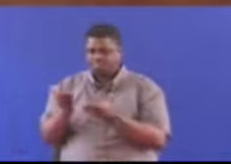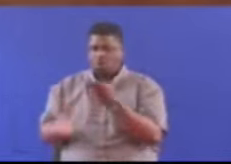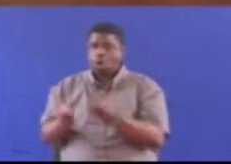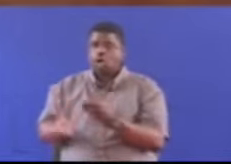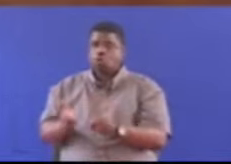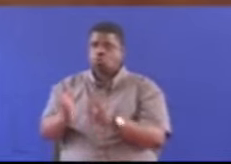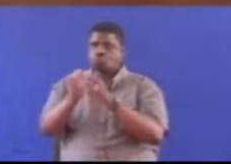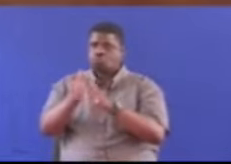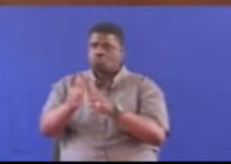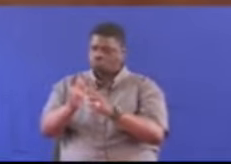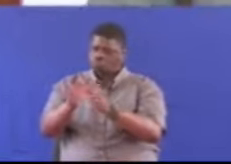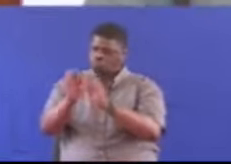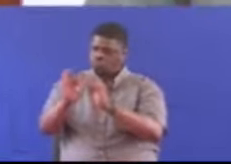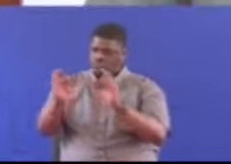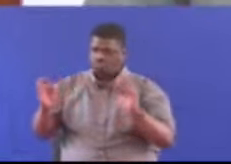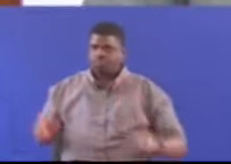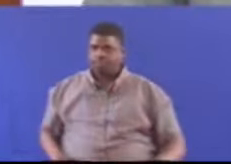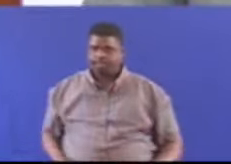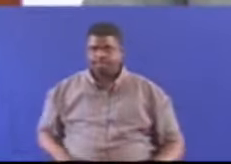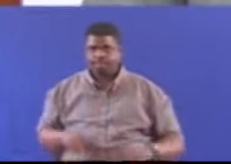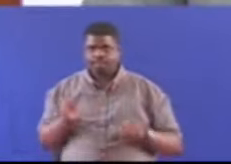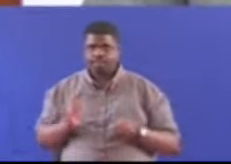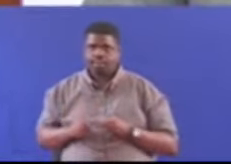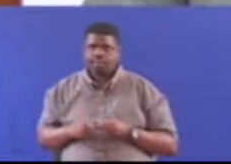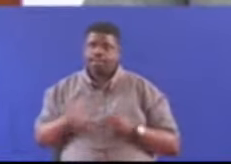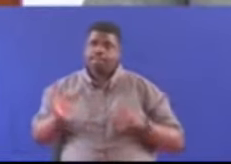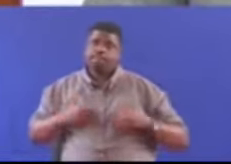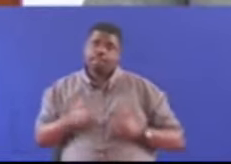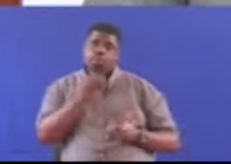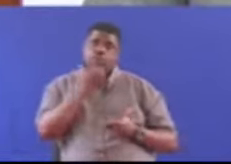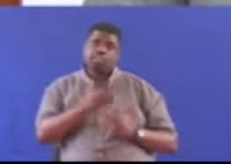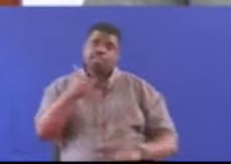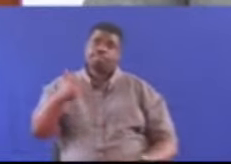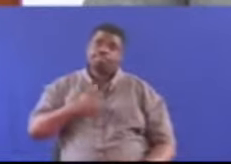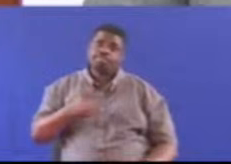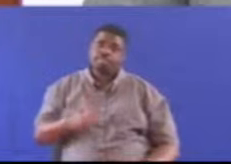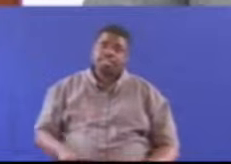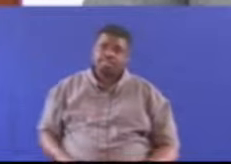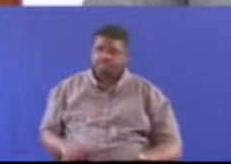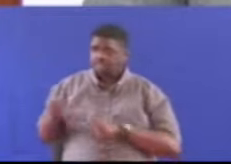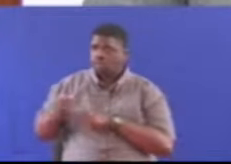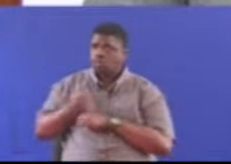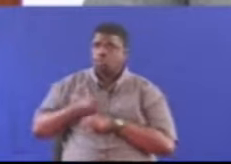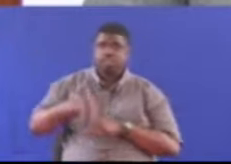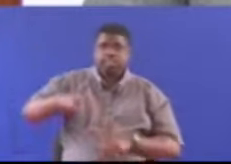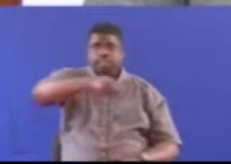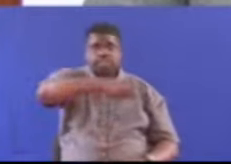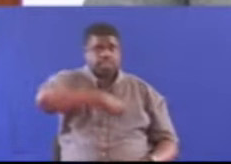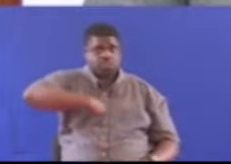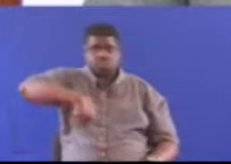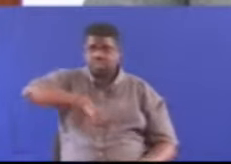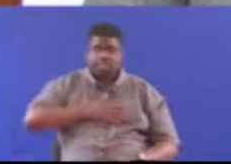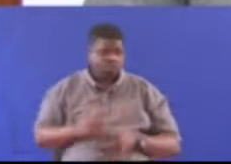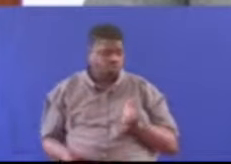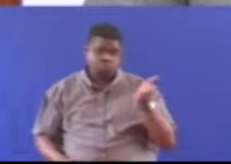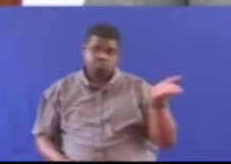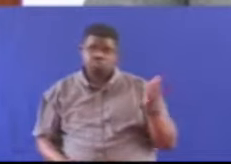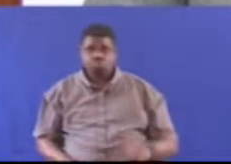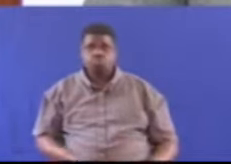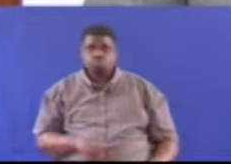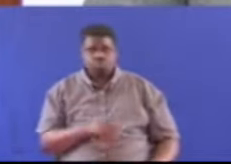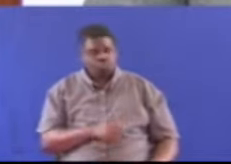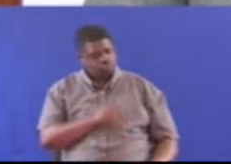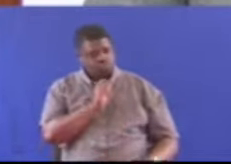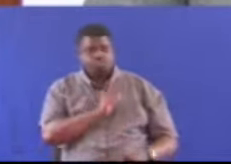Aidha, napenda kukuhakikishia kuwa mimi na watumishi wenzangu wa ofisi ya bunge tutafanya